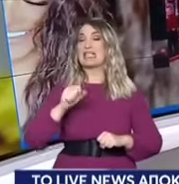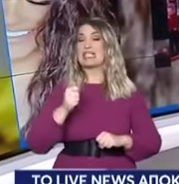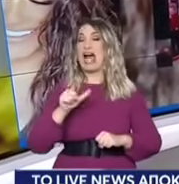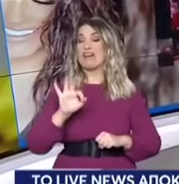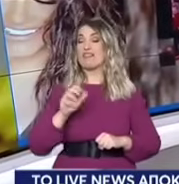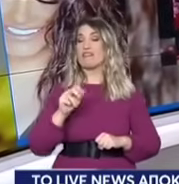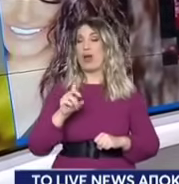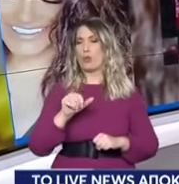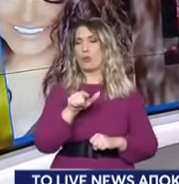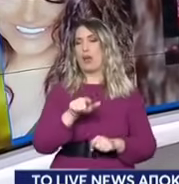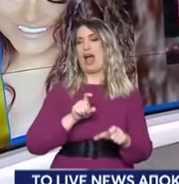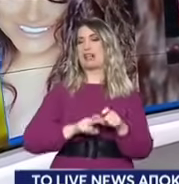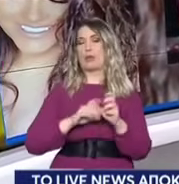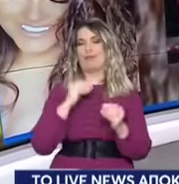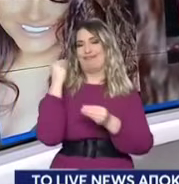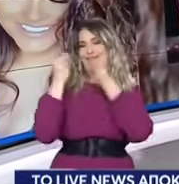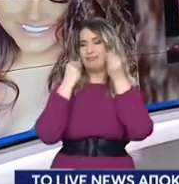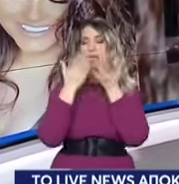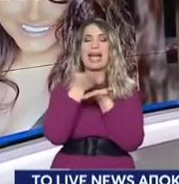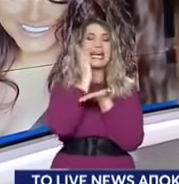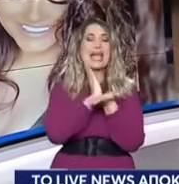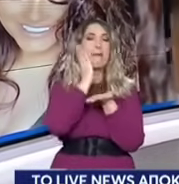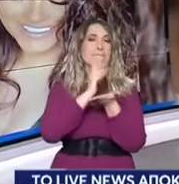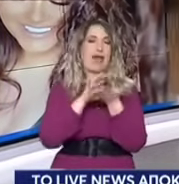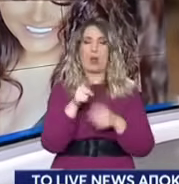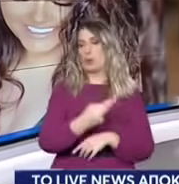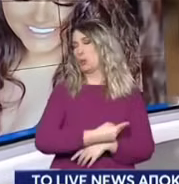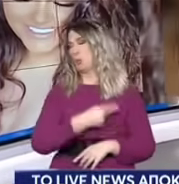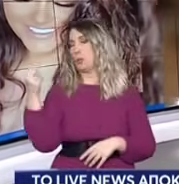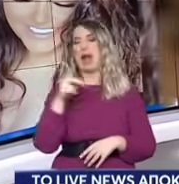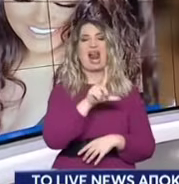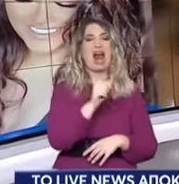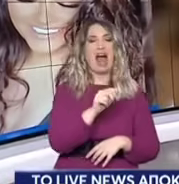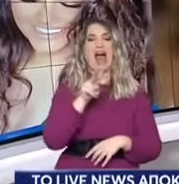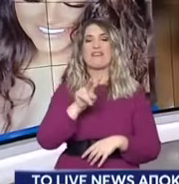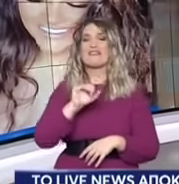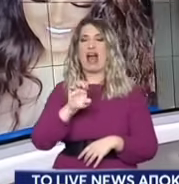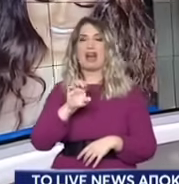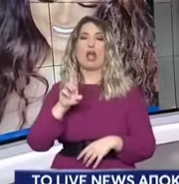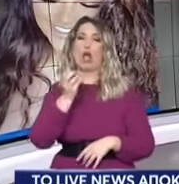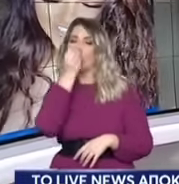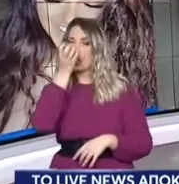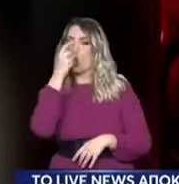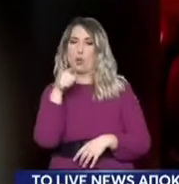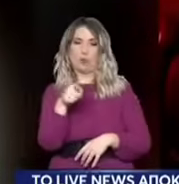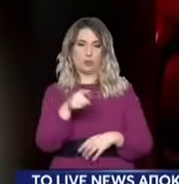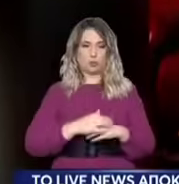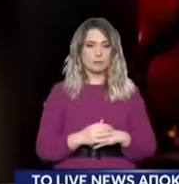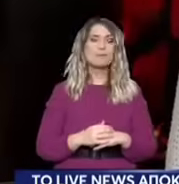οποία έχει πέσει θύμα, όπως έχει καταγγείλει, μιας κλοπής ενός πάρα πάρα πολύ μεγάλου ποσού. Όταν είχαμε κάνει